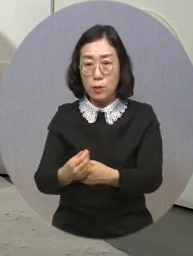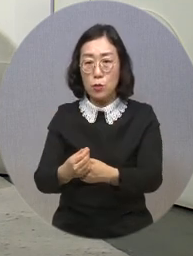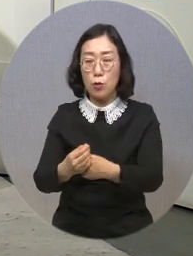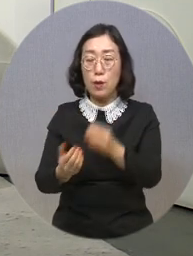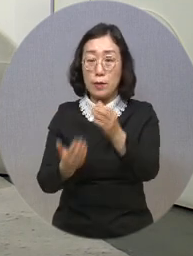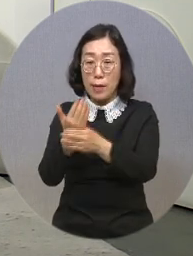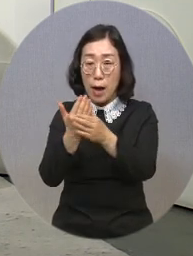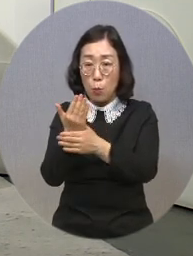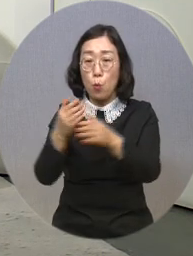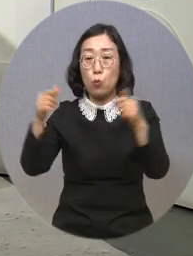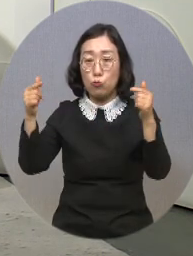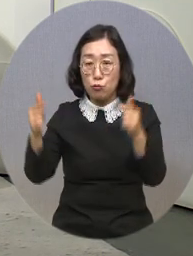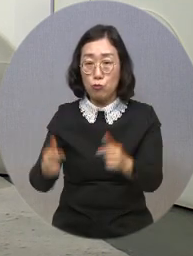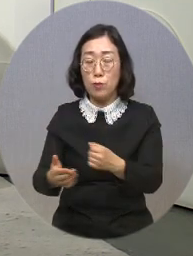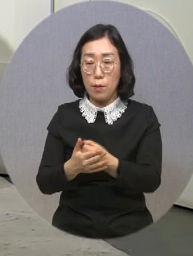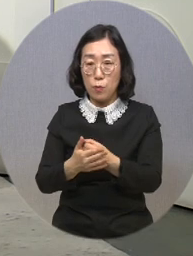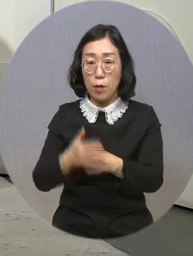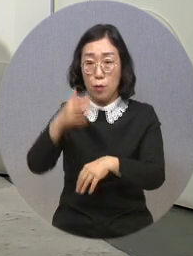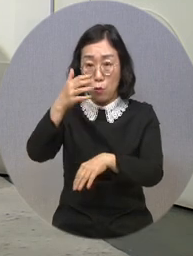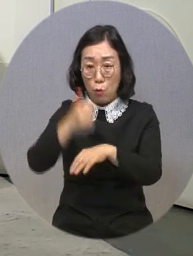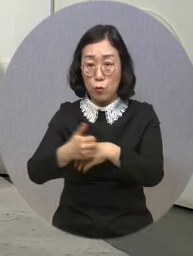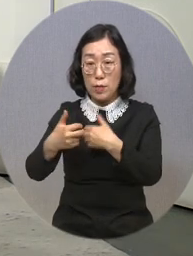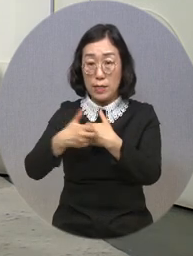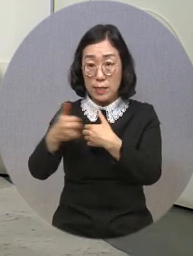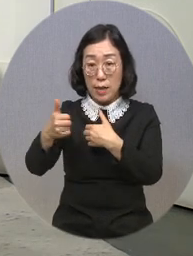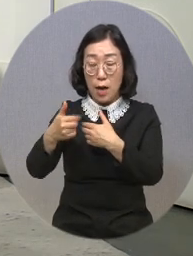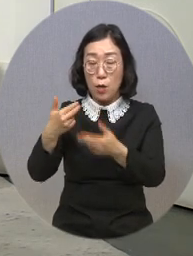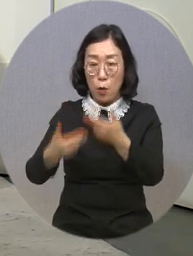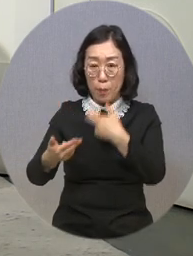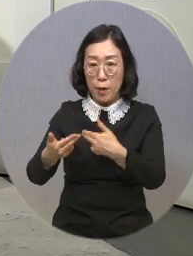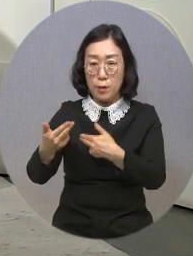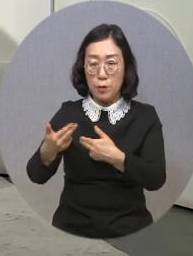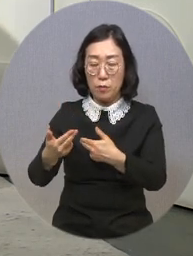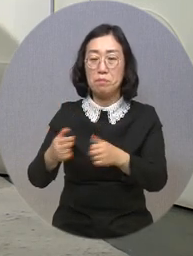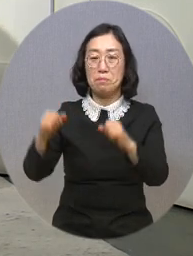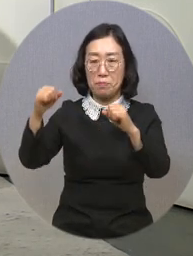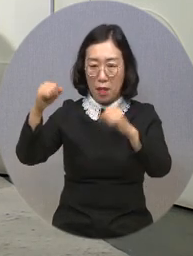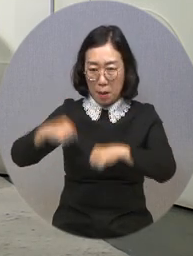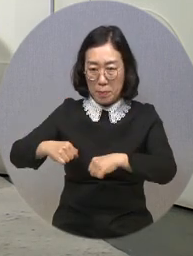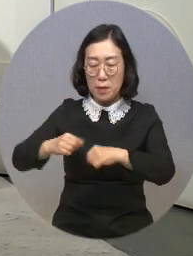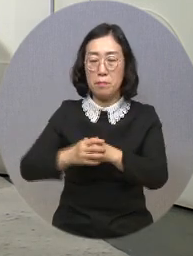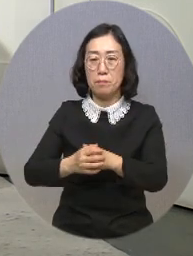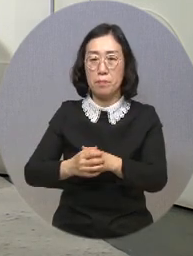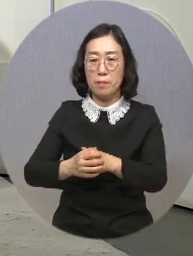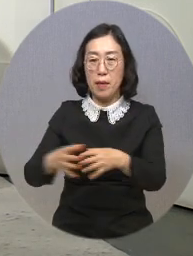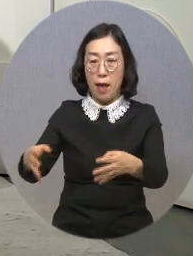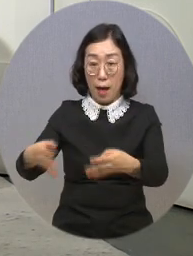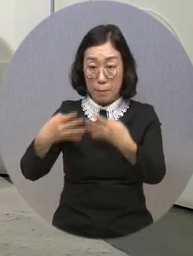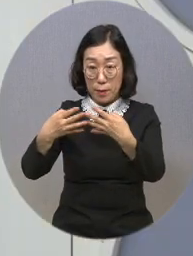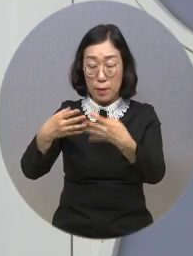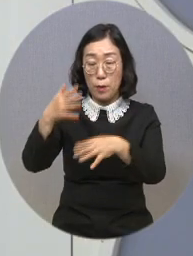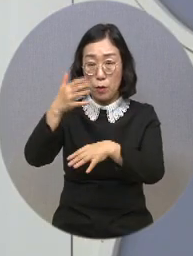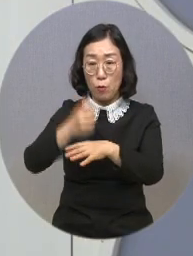나중에 설득을 해서 이제 의사협회에서 그걸 이제 합의를 해줬어요. 그래서 환자 안전법을 제정했습니다. 네. 그 다음에 또 하나는